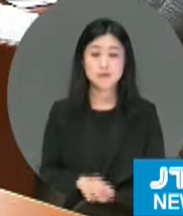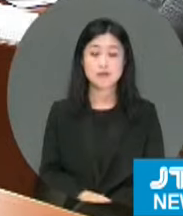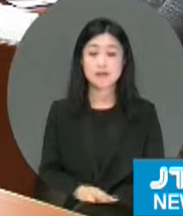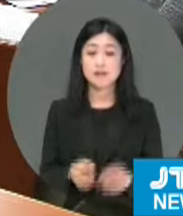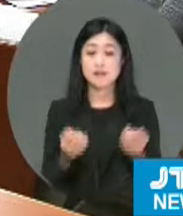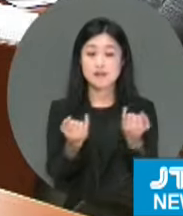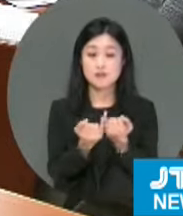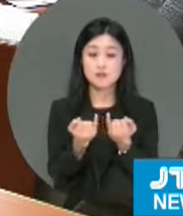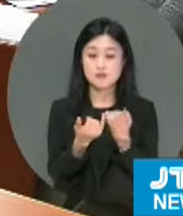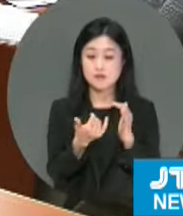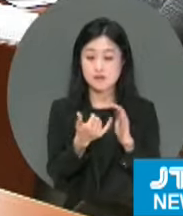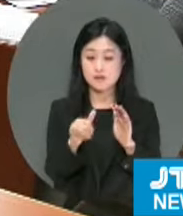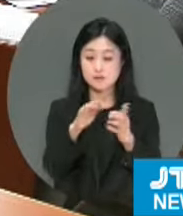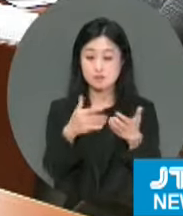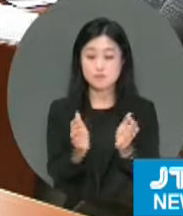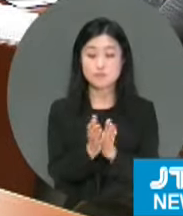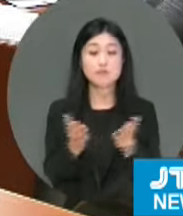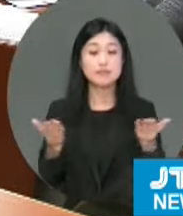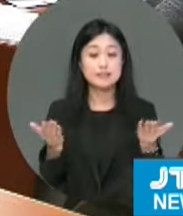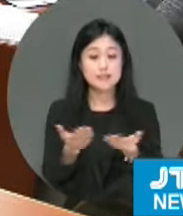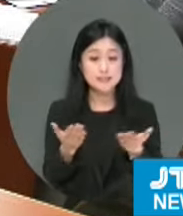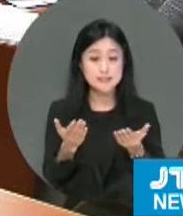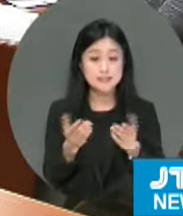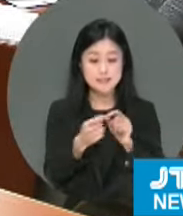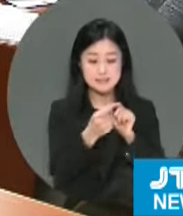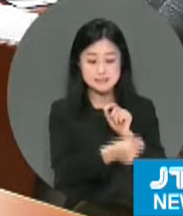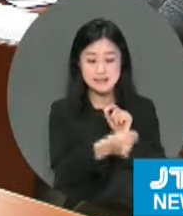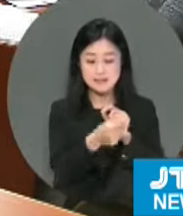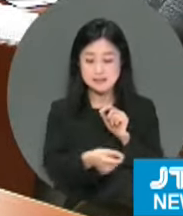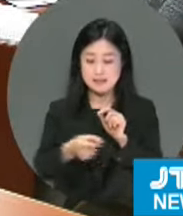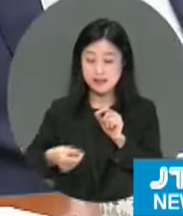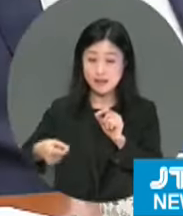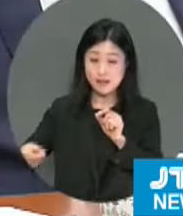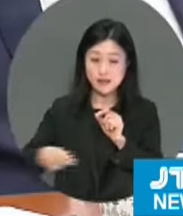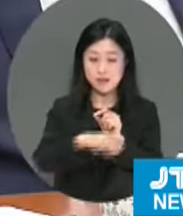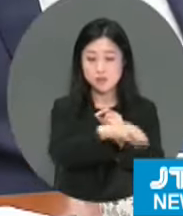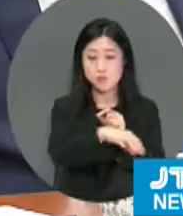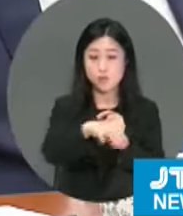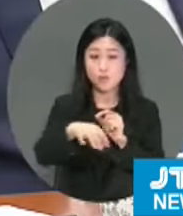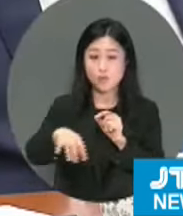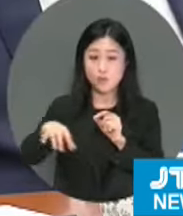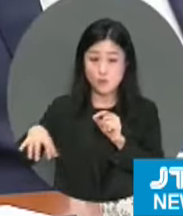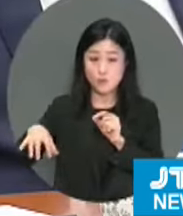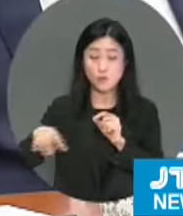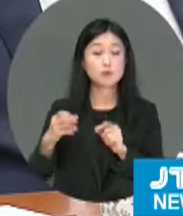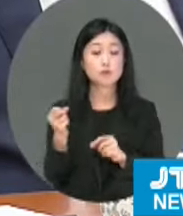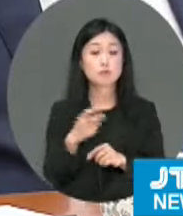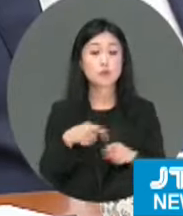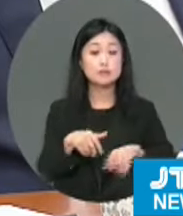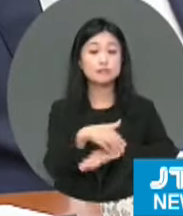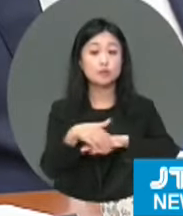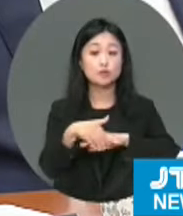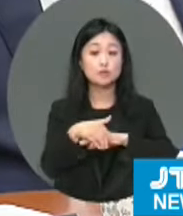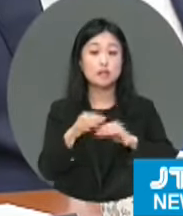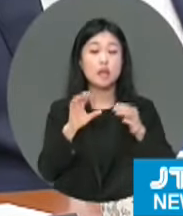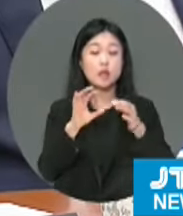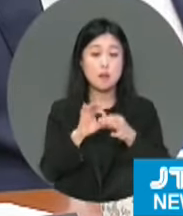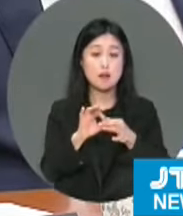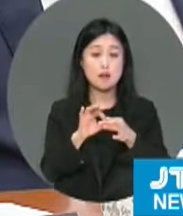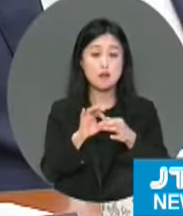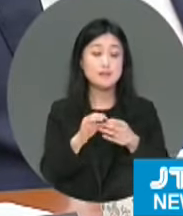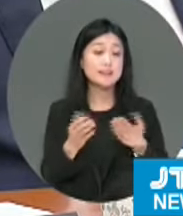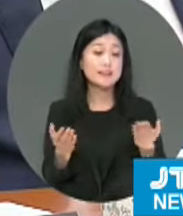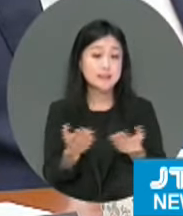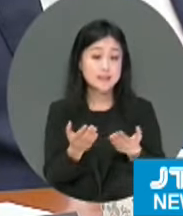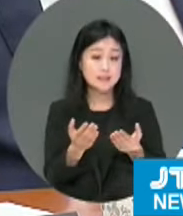여가부 업무를 수행하는 그 산하 기관이나 여가부의 정책과 관련해서 그 일을